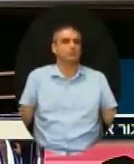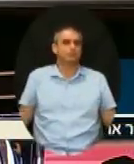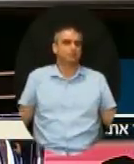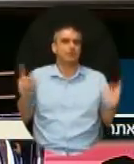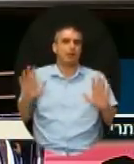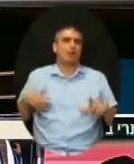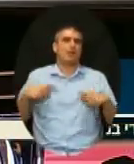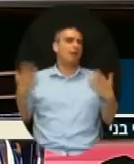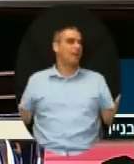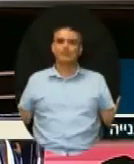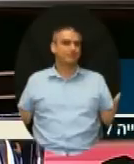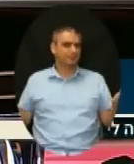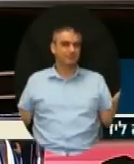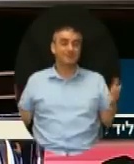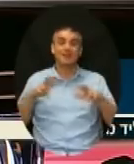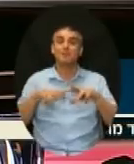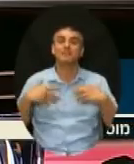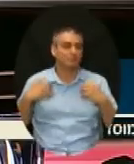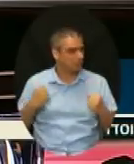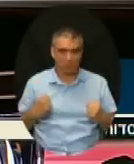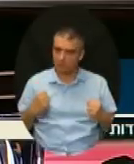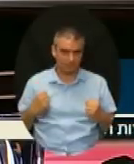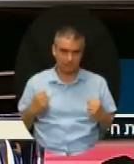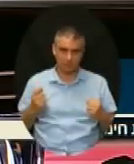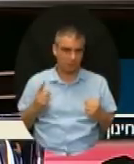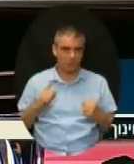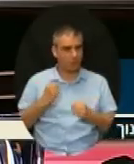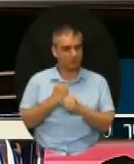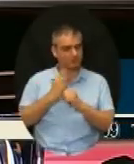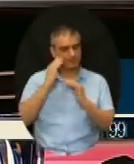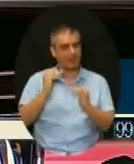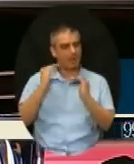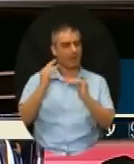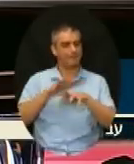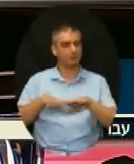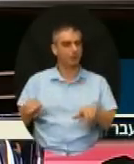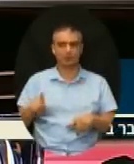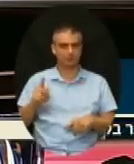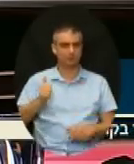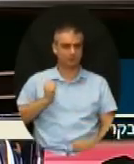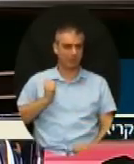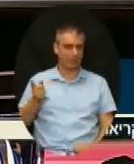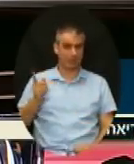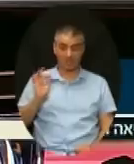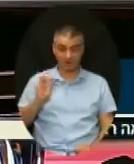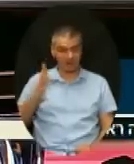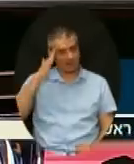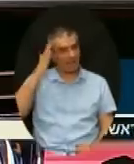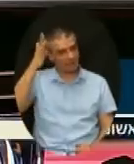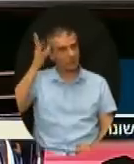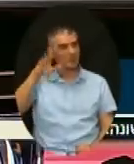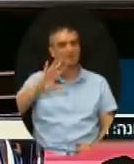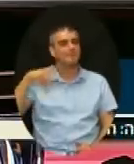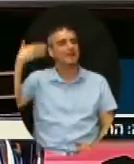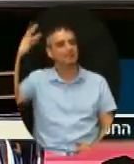זאת המציאות. המצב הביטחוני לא מנוהל ברמת השטח על ידי צהל, אבל ברמת החזון וברמת